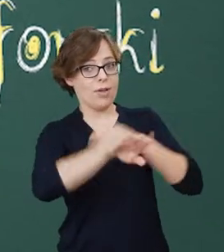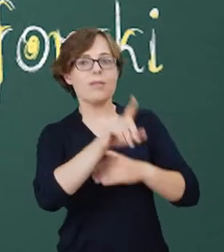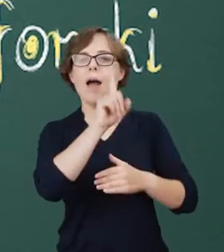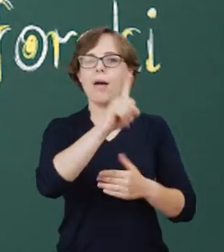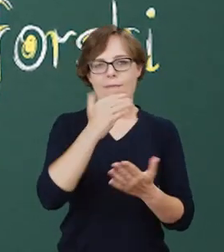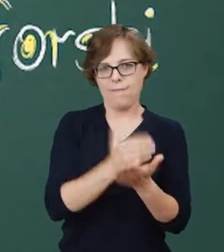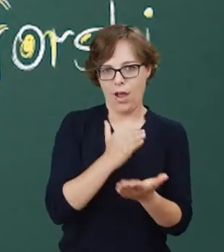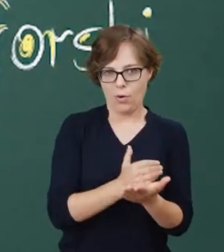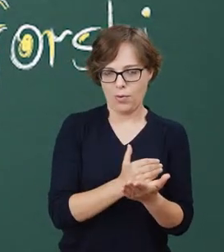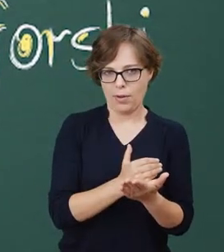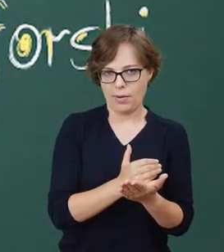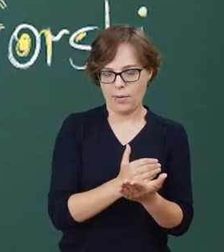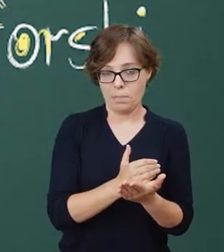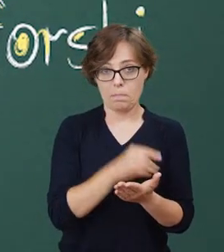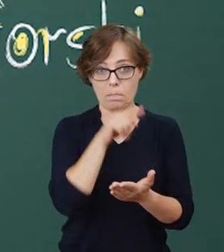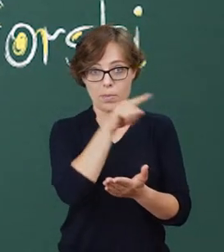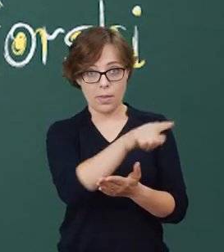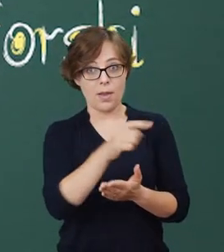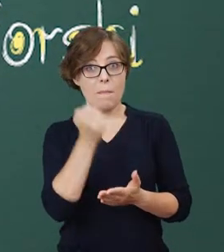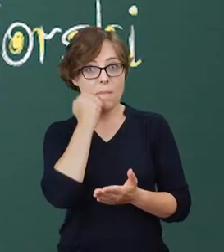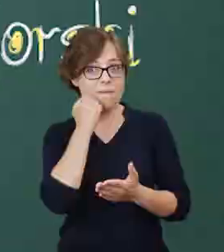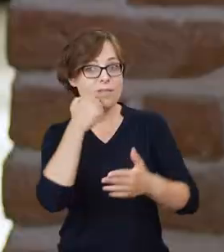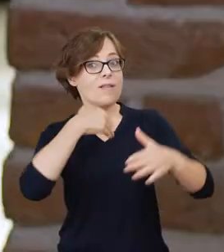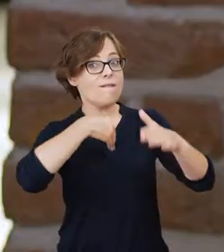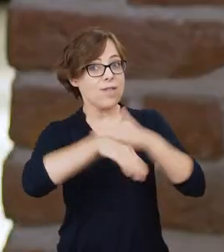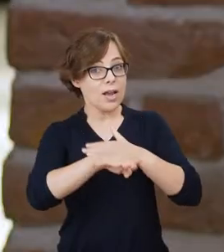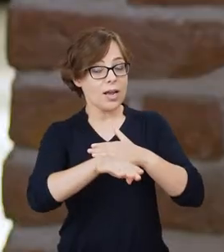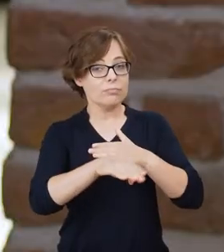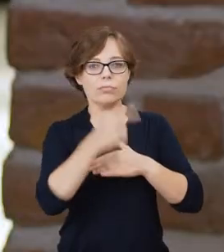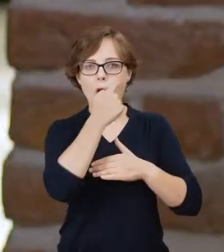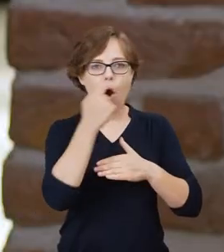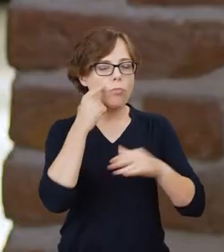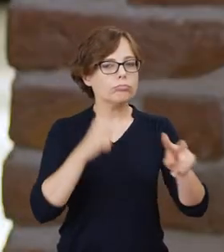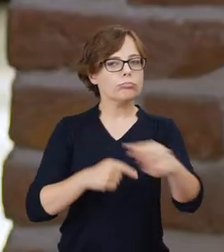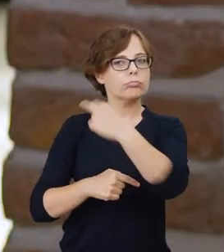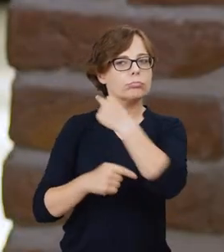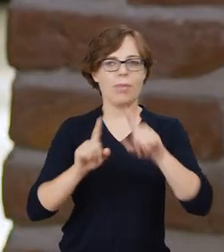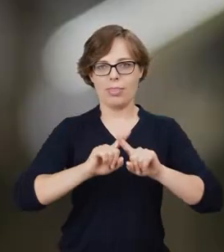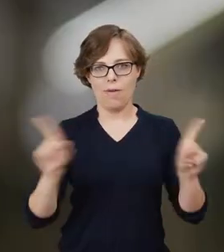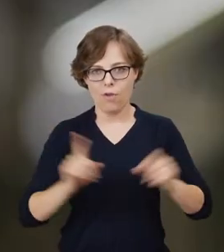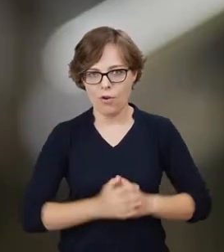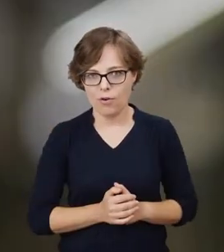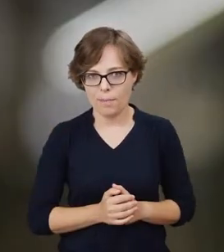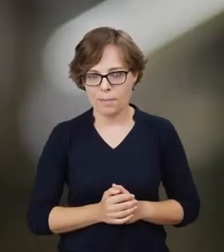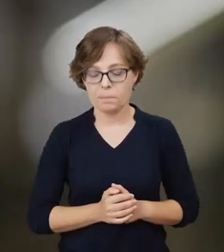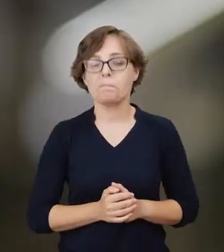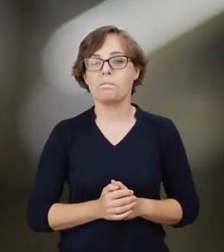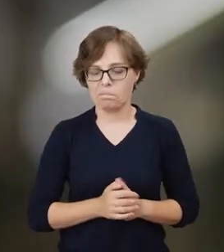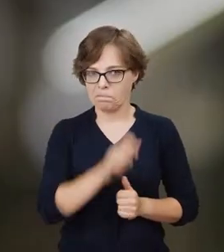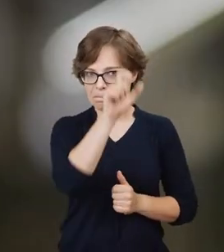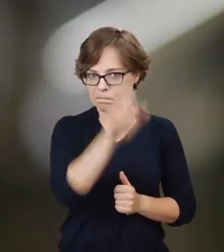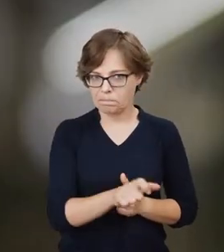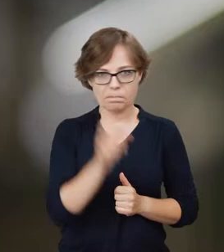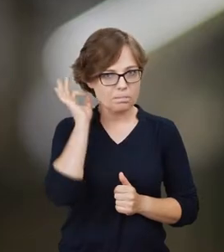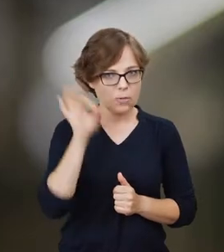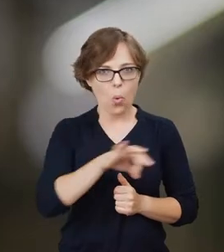ze sobą tyle złota, ile tylko zdoła wynieść, ale postawił jeden warunek. Wychodząc z piwnicy, nie